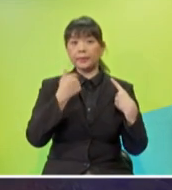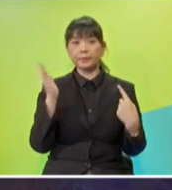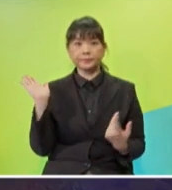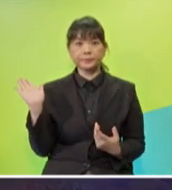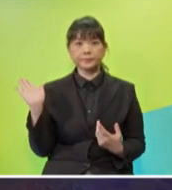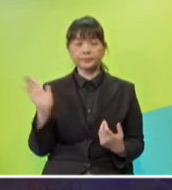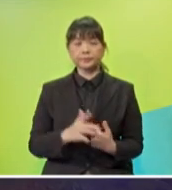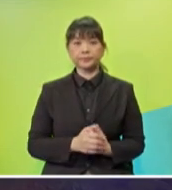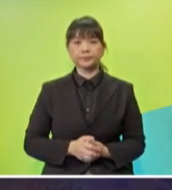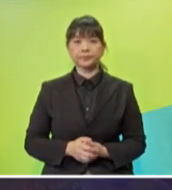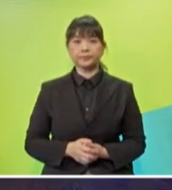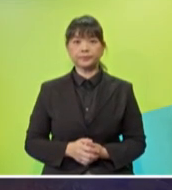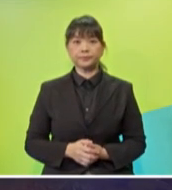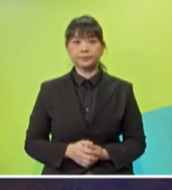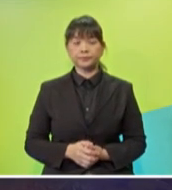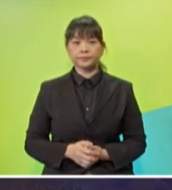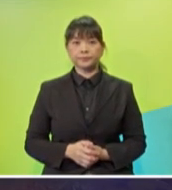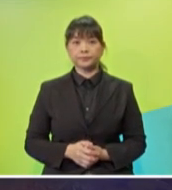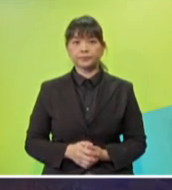selain Dia berjanji